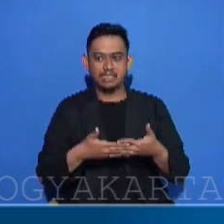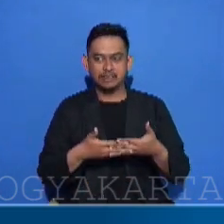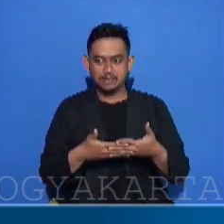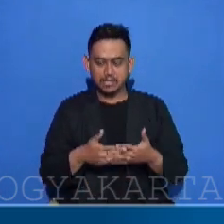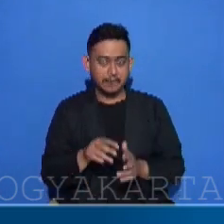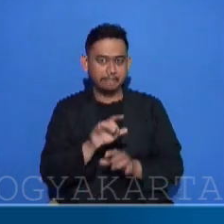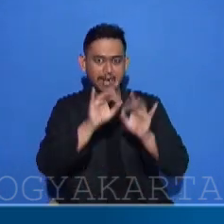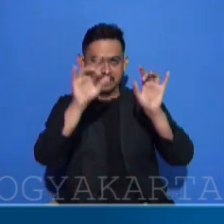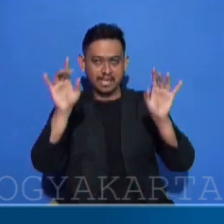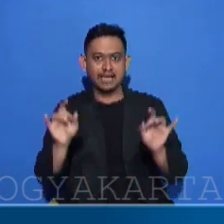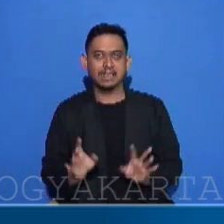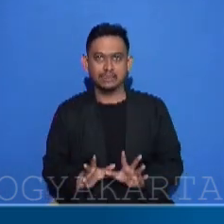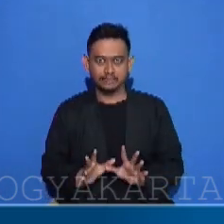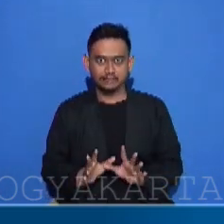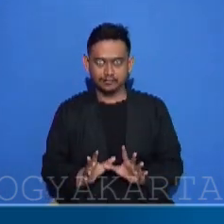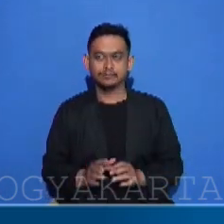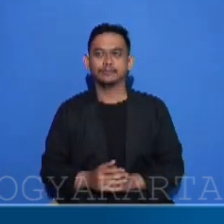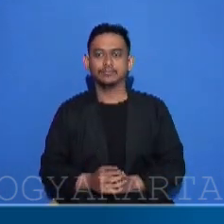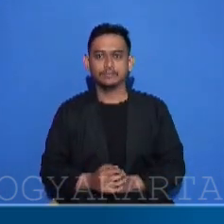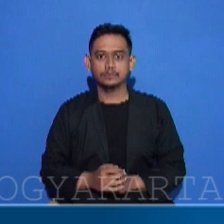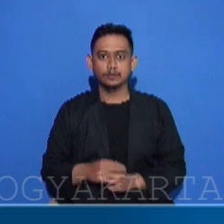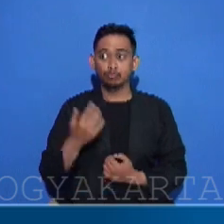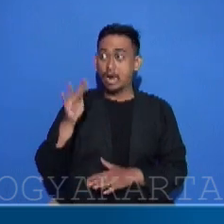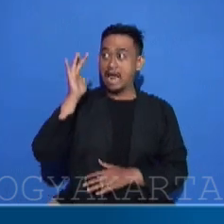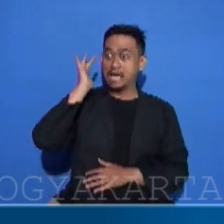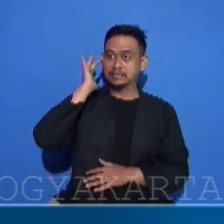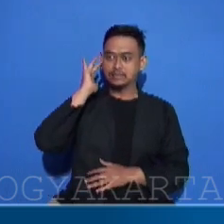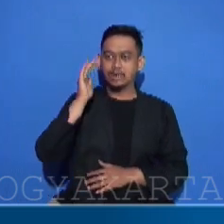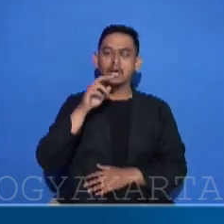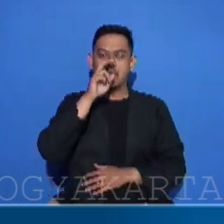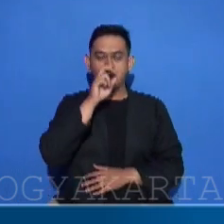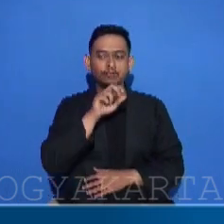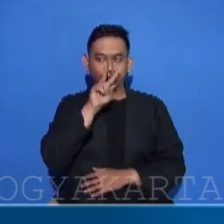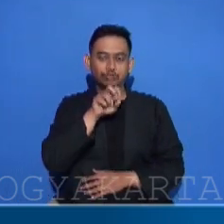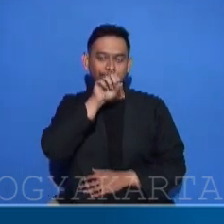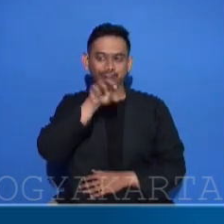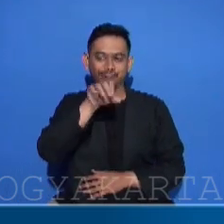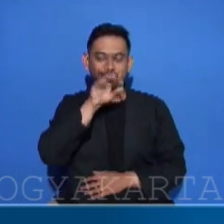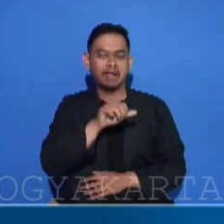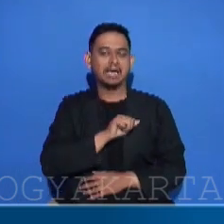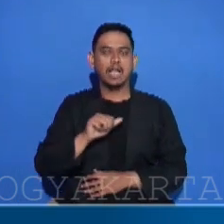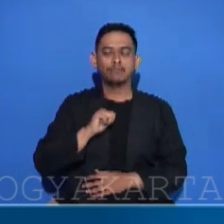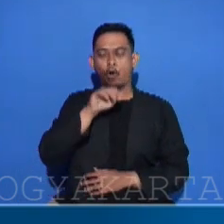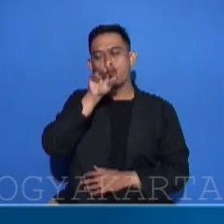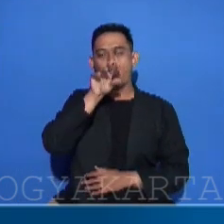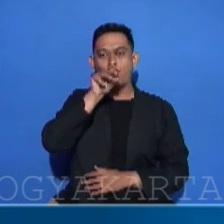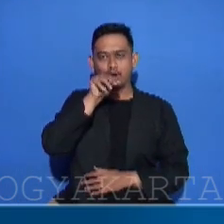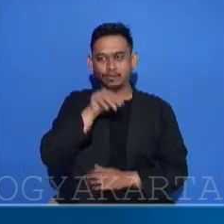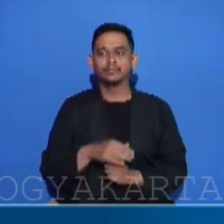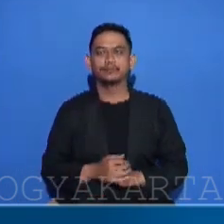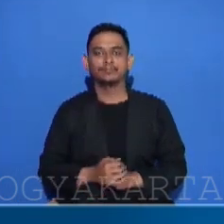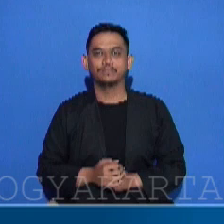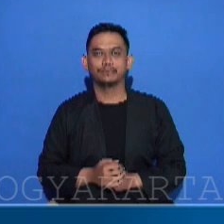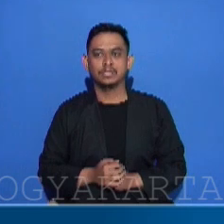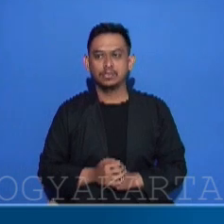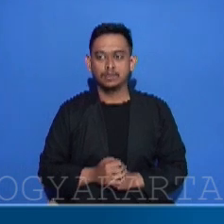tartil Quran lomba adzan pidato agama dan musabaqah agama para juara akan dikirim untuk mengikuti